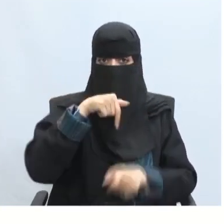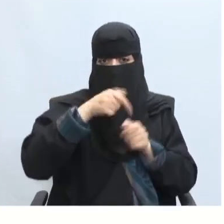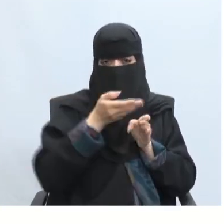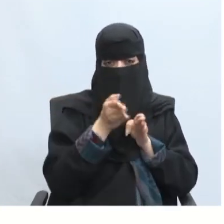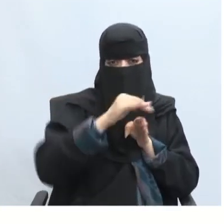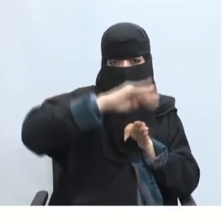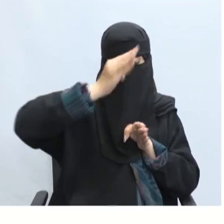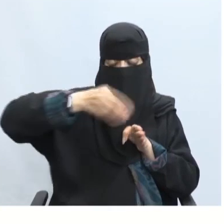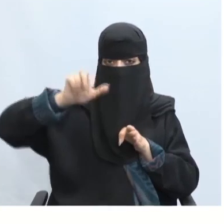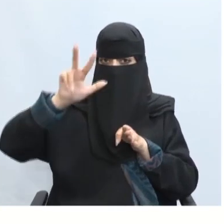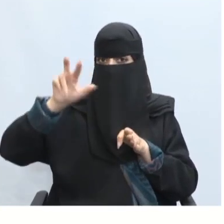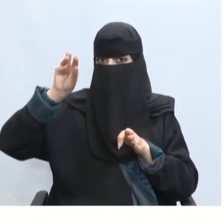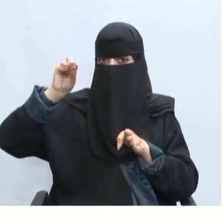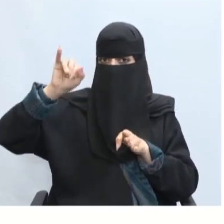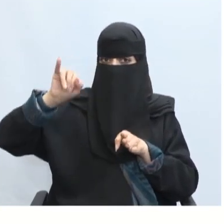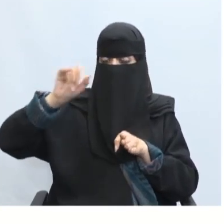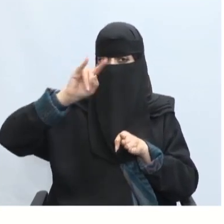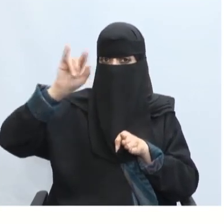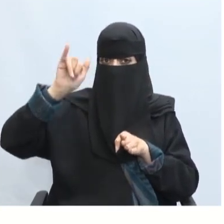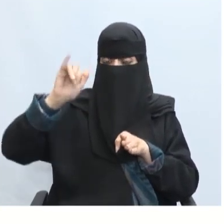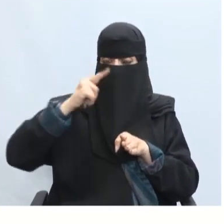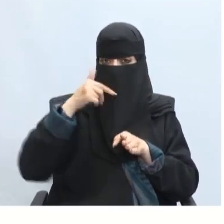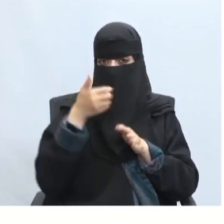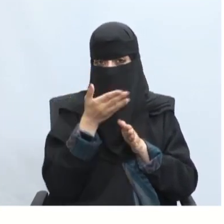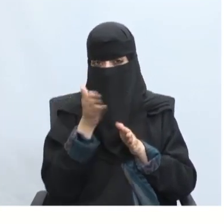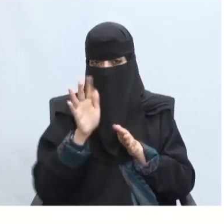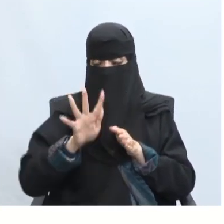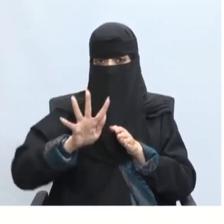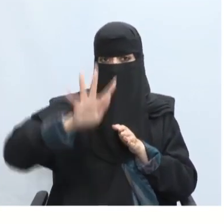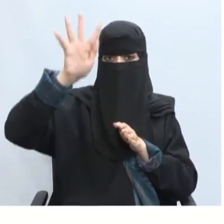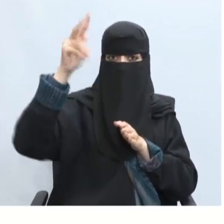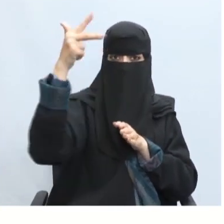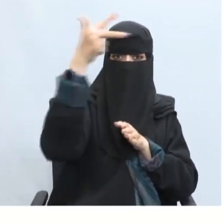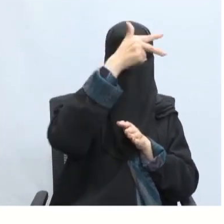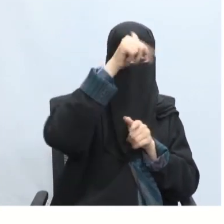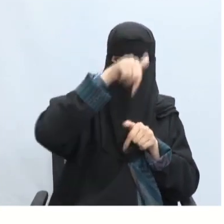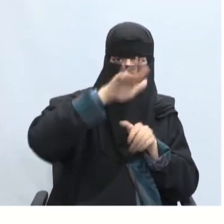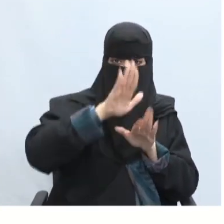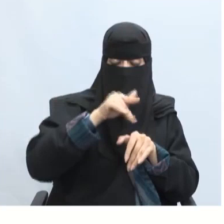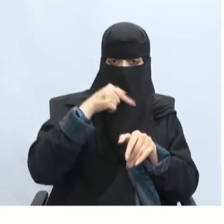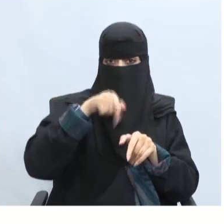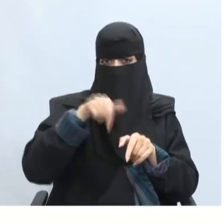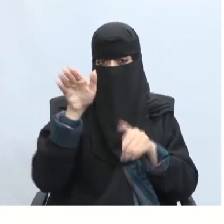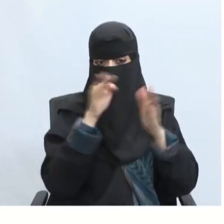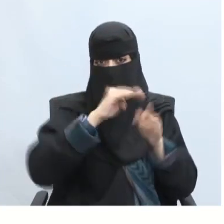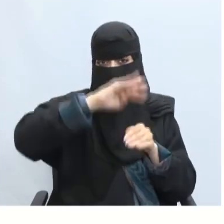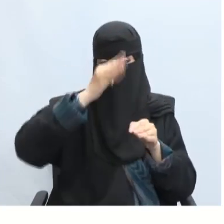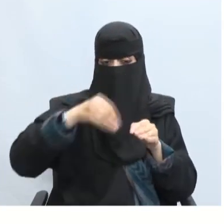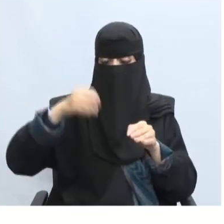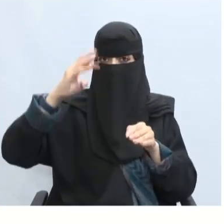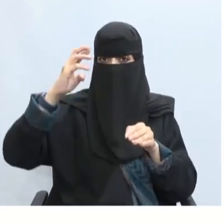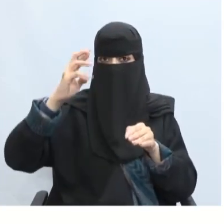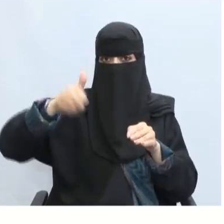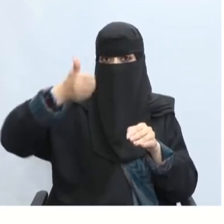ثم ينحرف الى الشمال الغربي مار بجبال زاجروس ثم